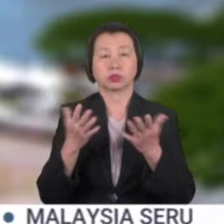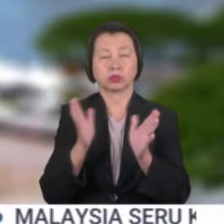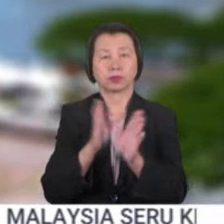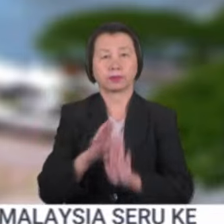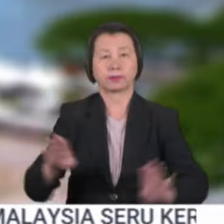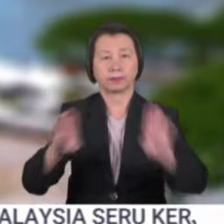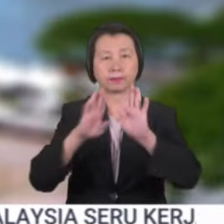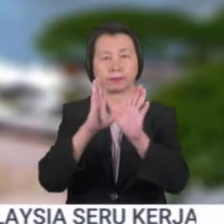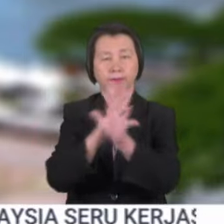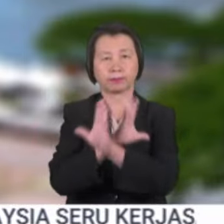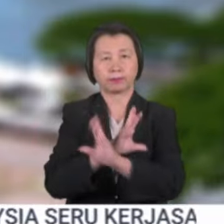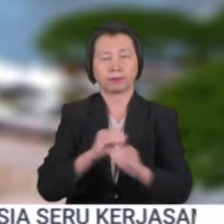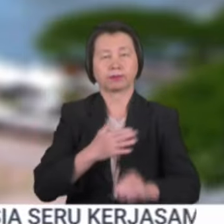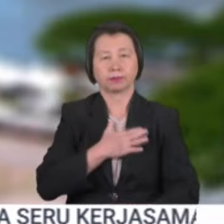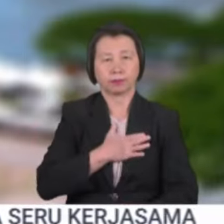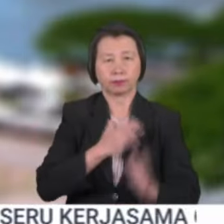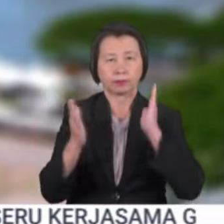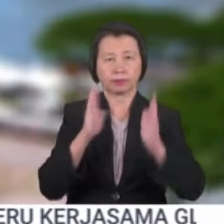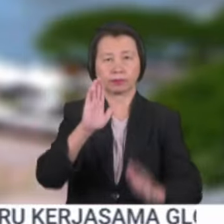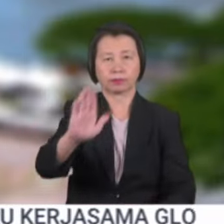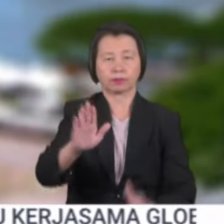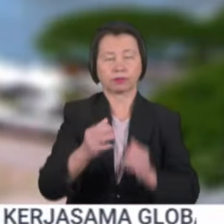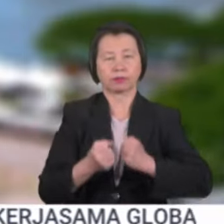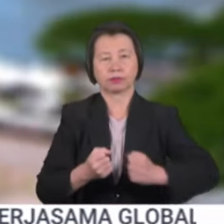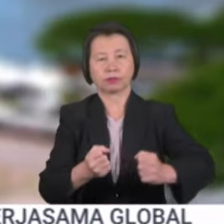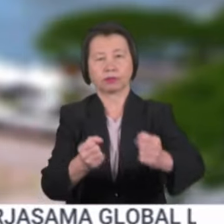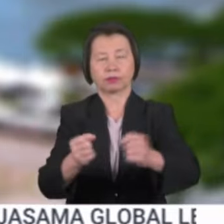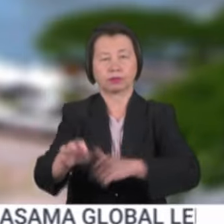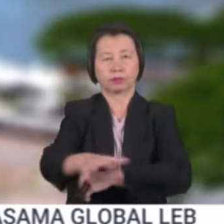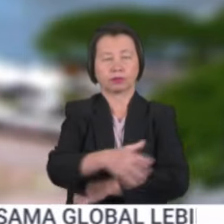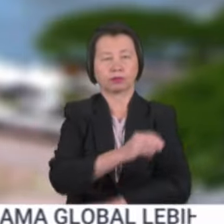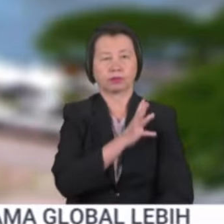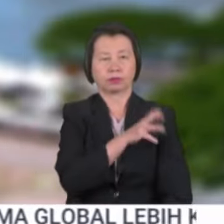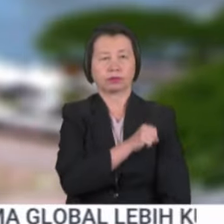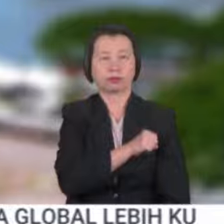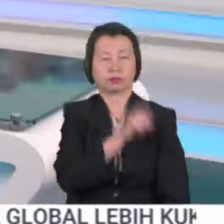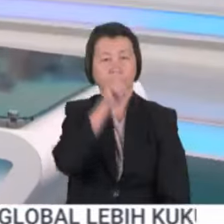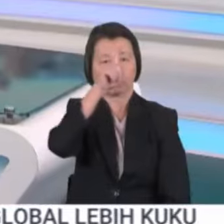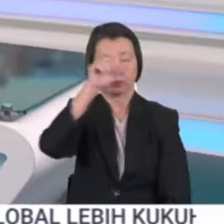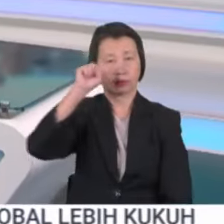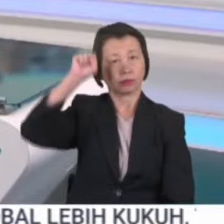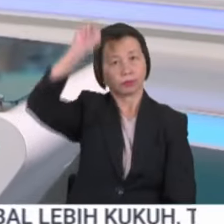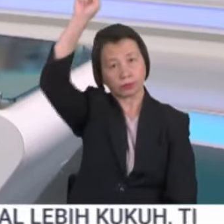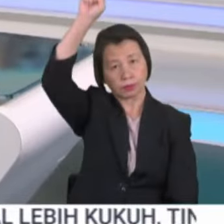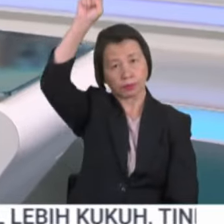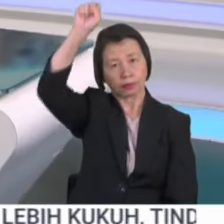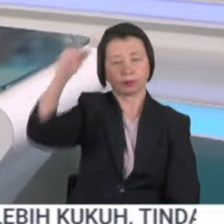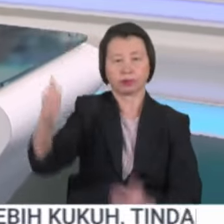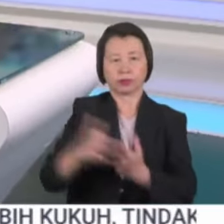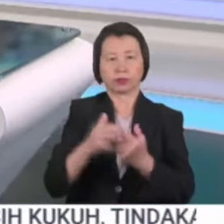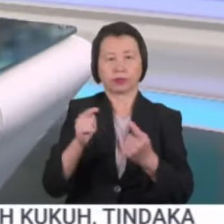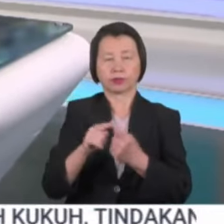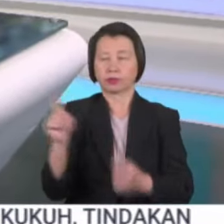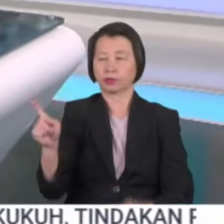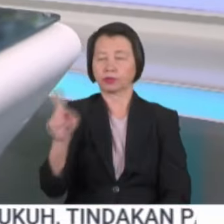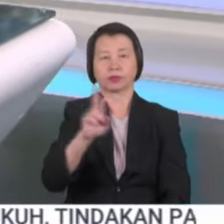berita dari Sarawak. Salam Malaysia Madani dari Sungai hingga Segara, Palestin pasti merdeka. Kembali bersama Otto untuk